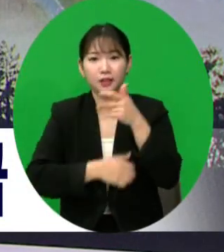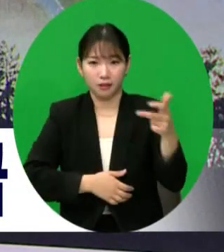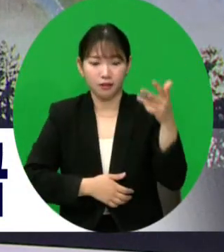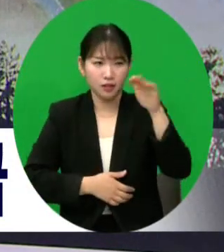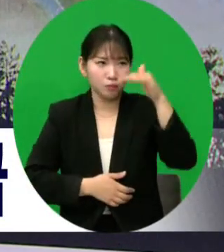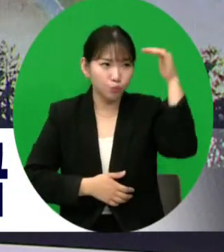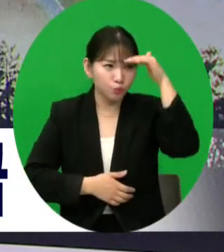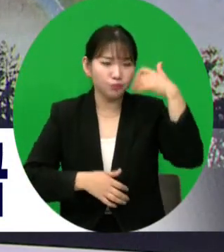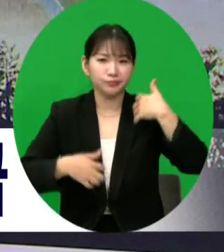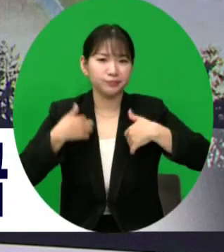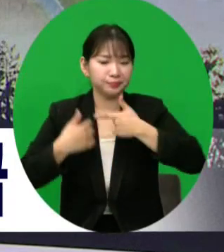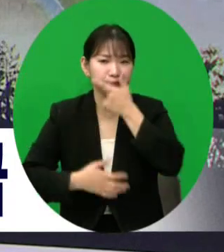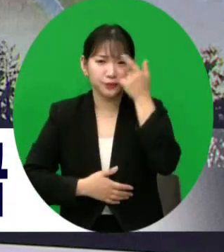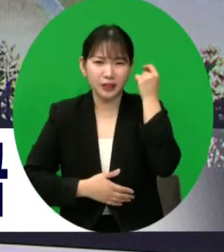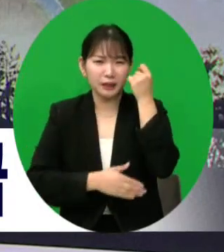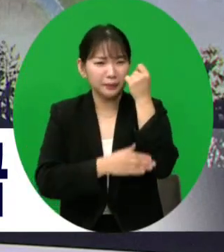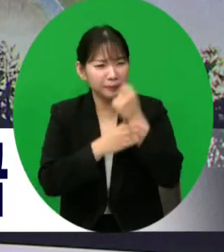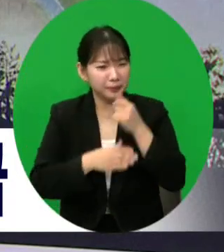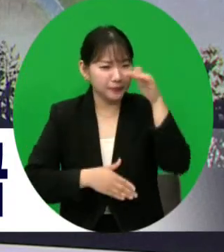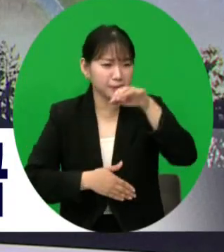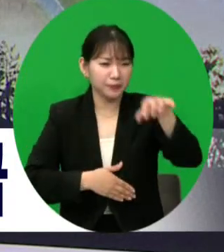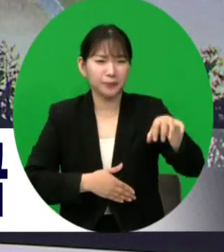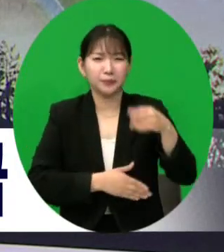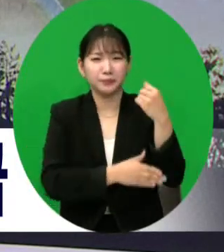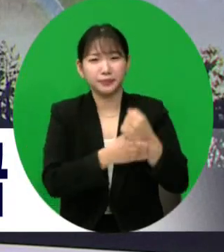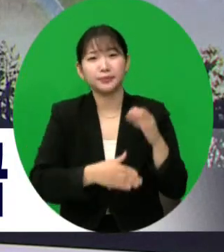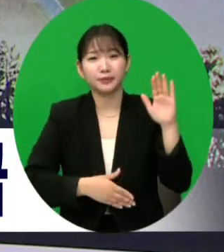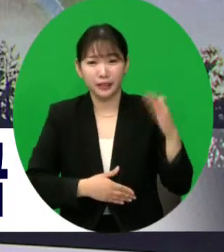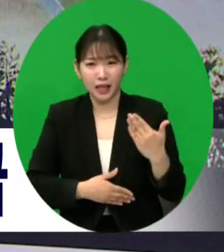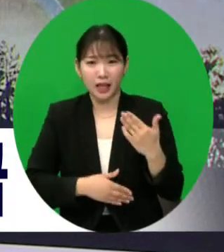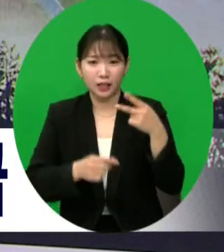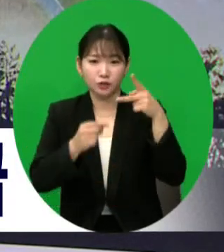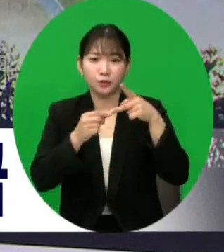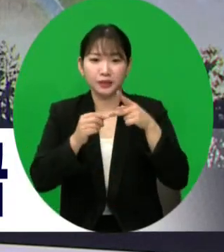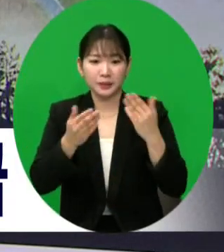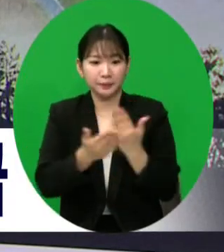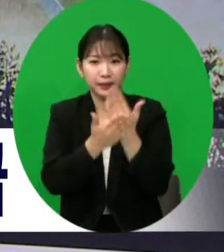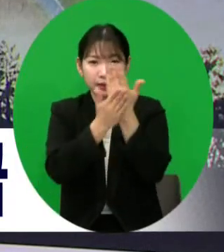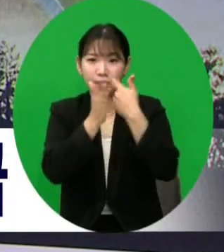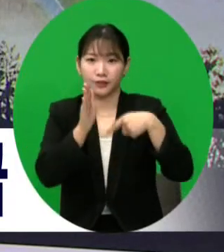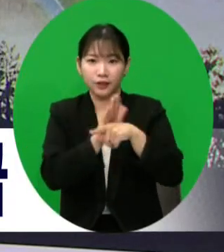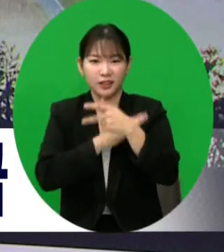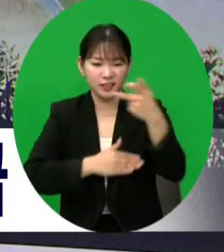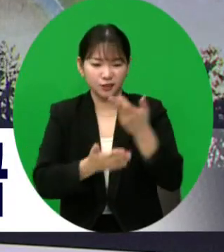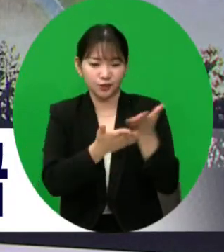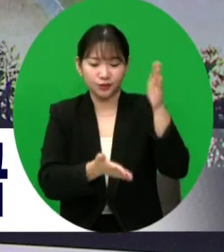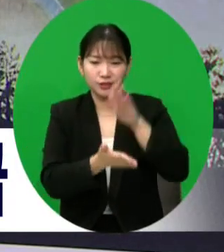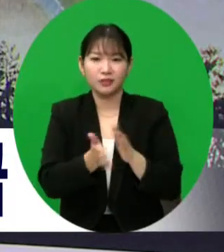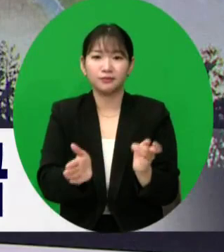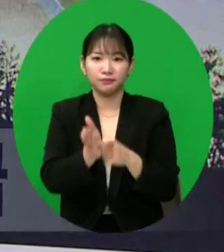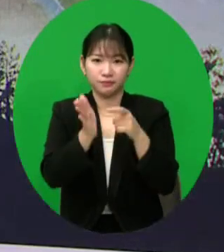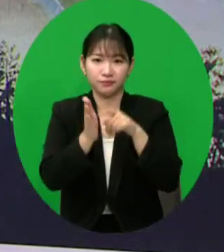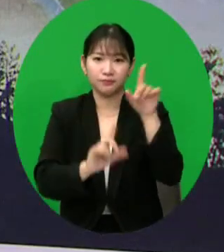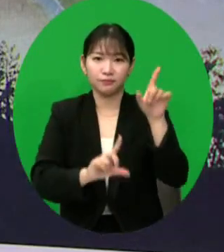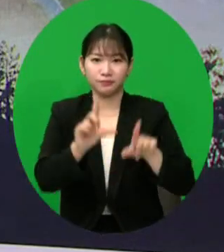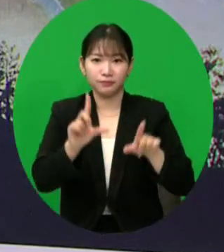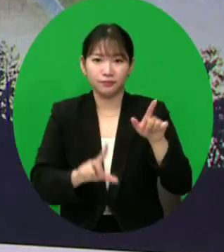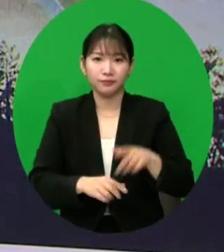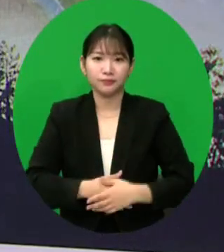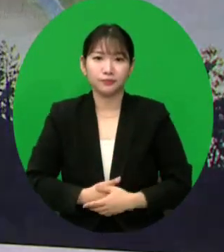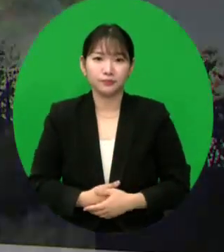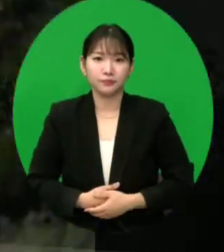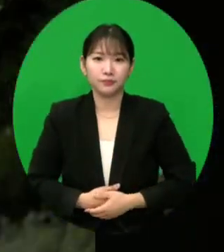볼거리에 즐길거리가 부족한 낡은 관광지가 되면서 제2의 도약을 위한 대개조가 시급합니다. 신광학 기자입니다.